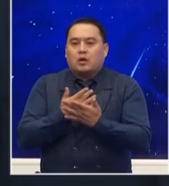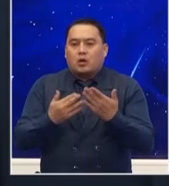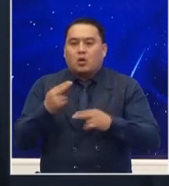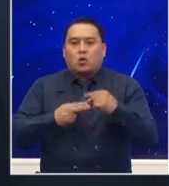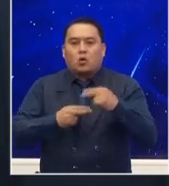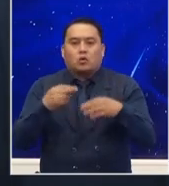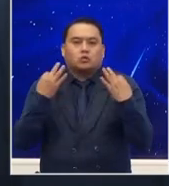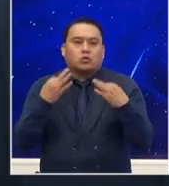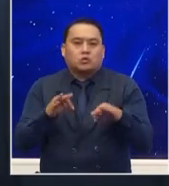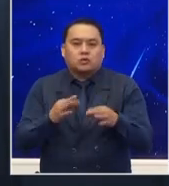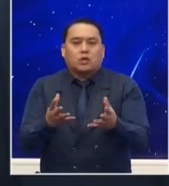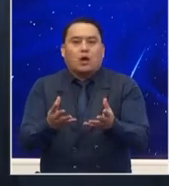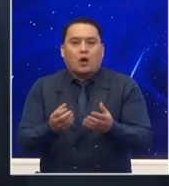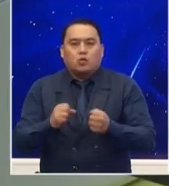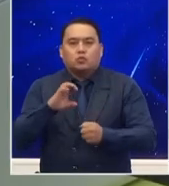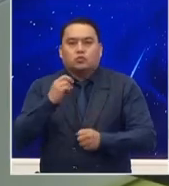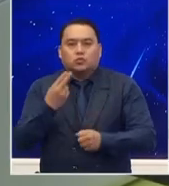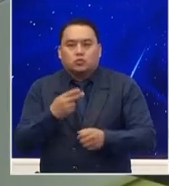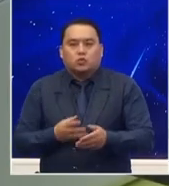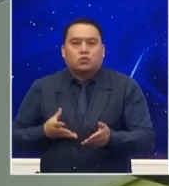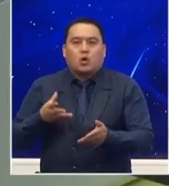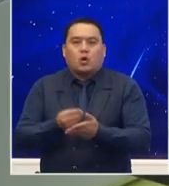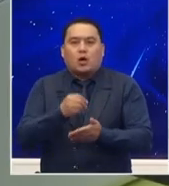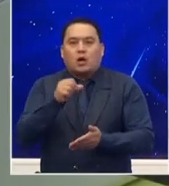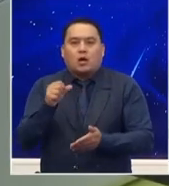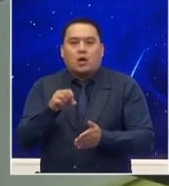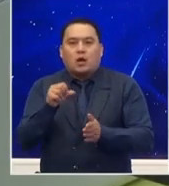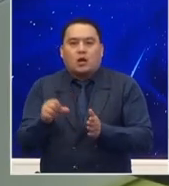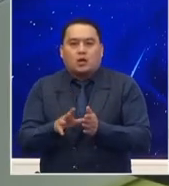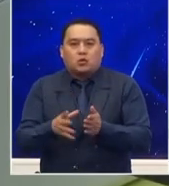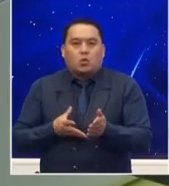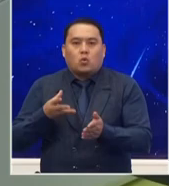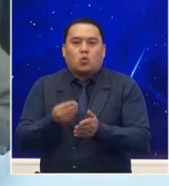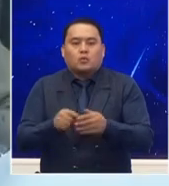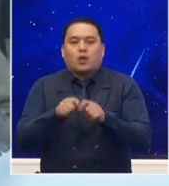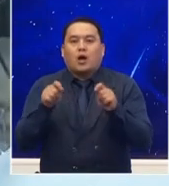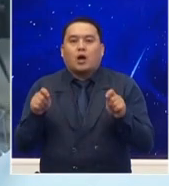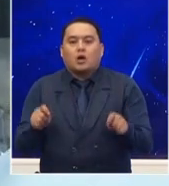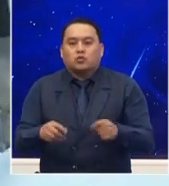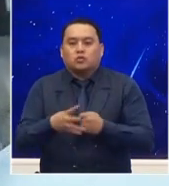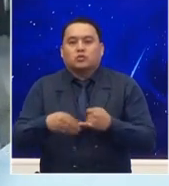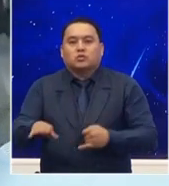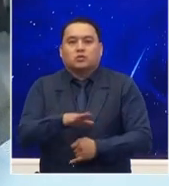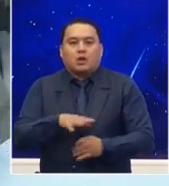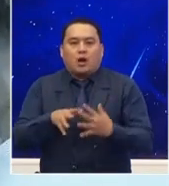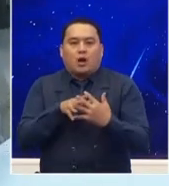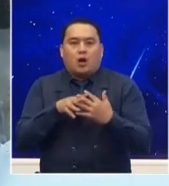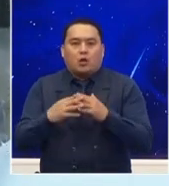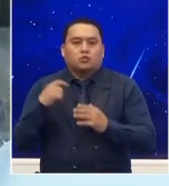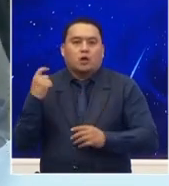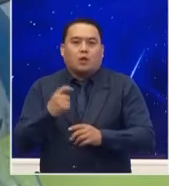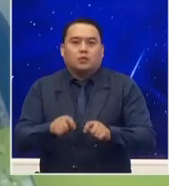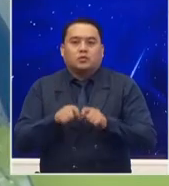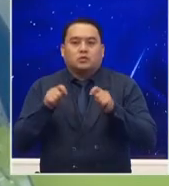құрылысқа рұқсат алу, әлеуметтік төлемдерді тағайындау, электрондық сипырлық қолтаңба ашу, сондай-ақ жер қатынастары мен ауыл шаруашылығын